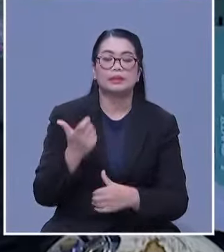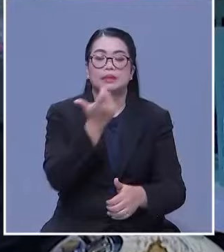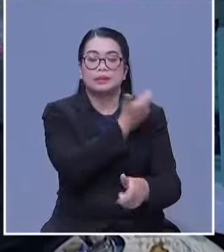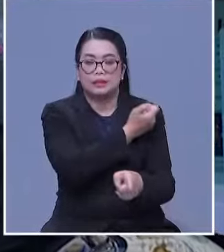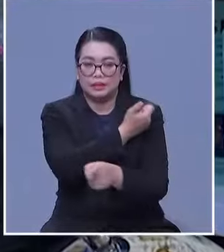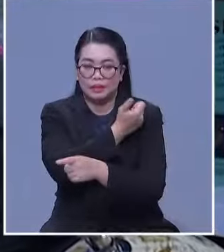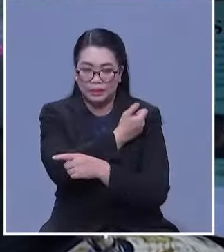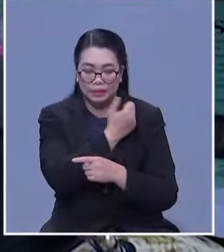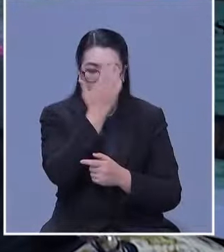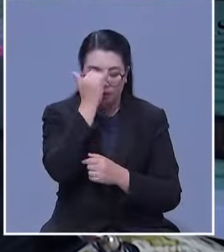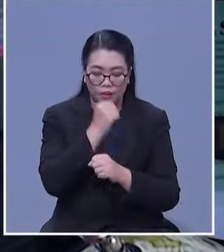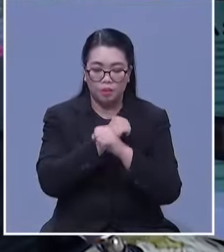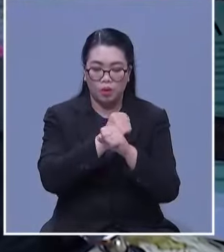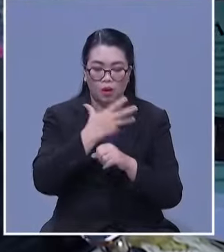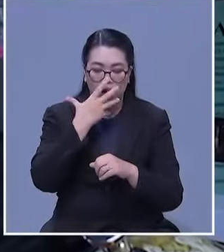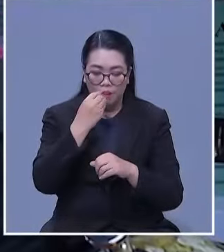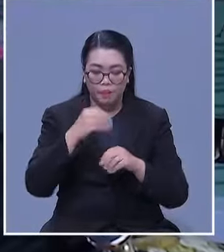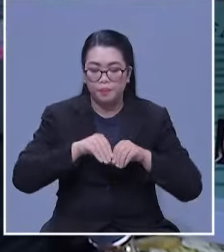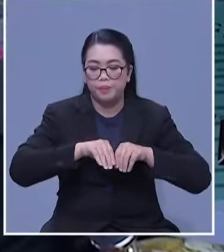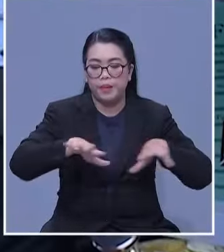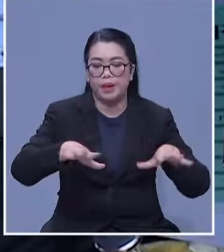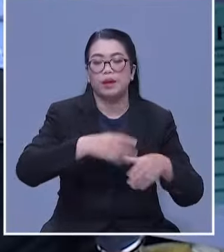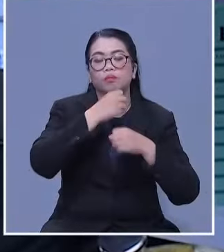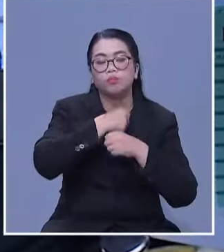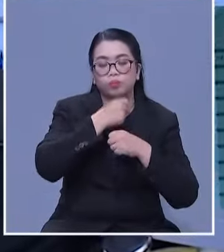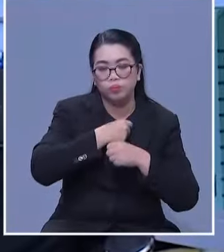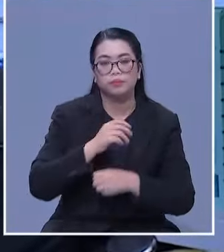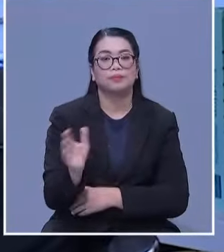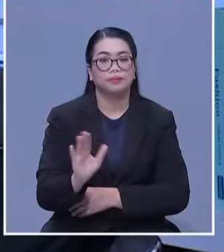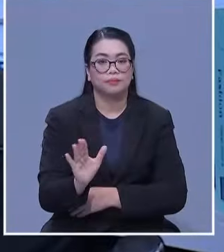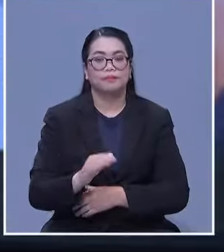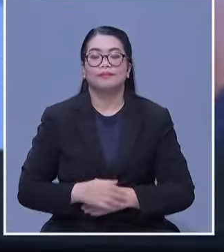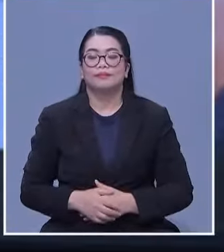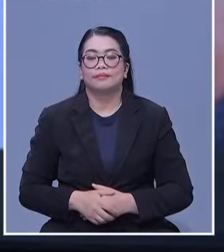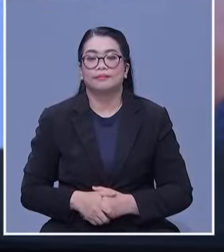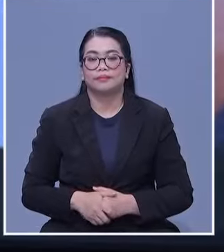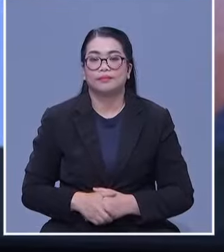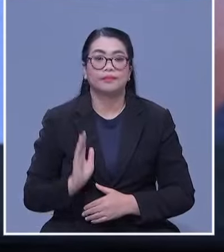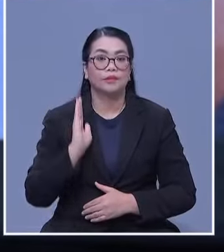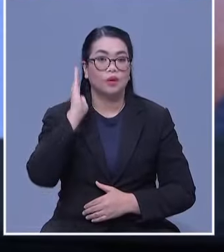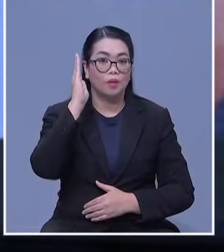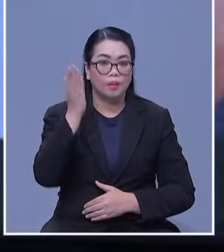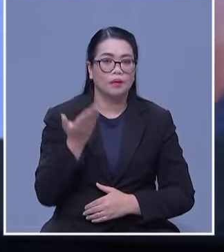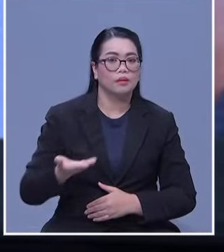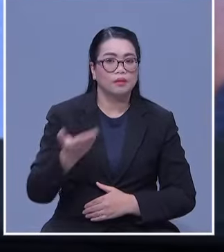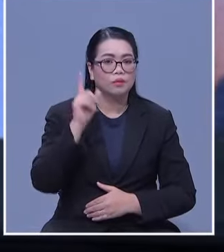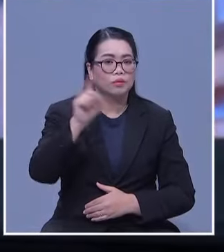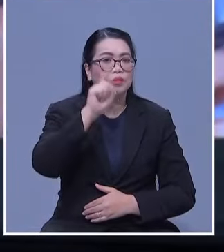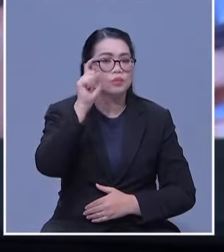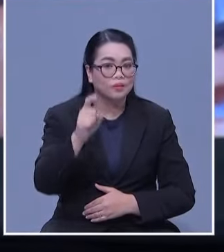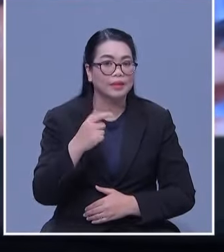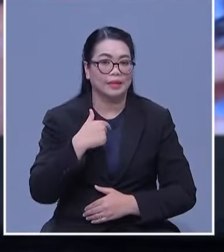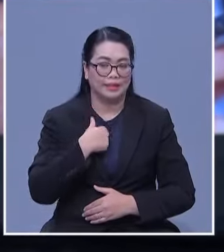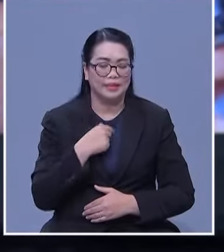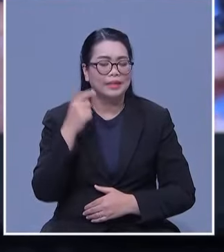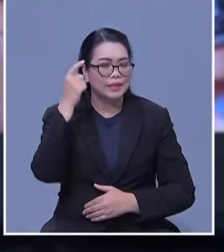จะดีกว่านะคะเพื่อป้องกันการแพร่เชื้อให้กับผู้สูงอายุนั่นเองค่ะส่วนครั้งหน้าถ้าคุณมีเรื่องสงสัยเราจะรีบพา